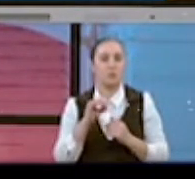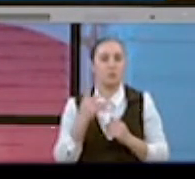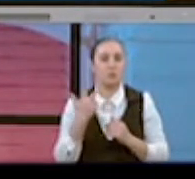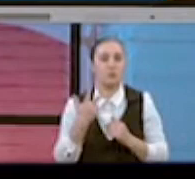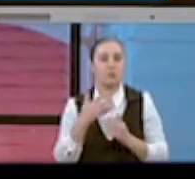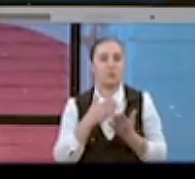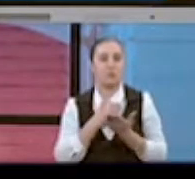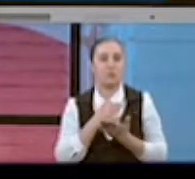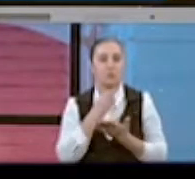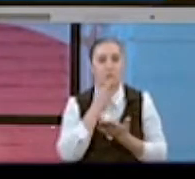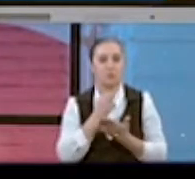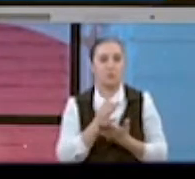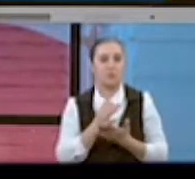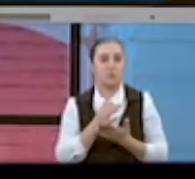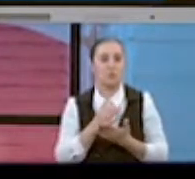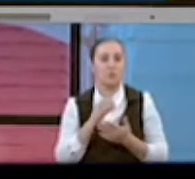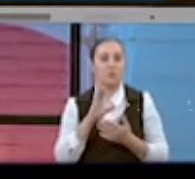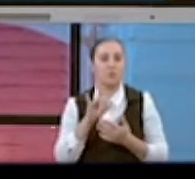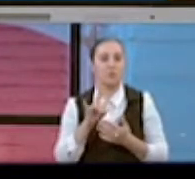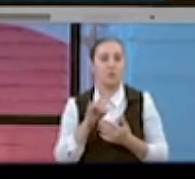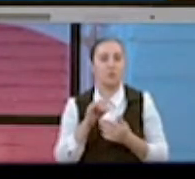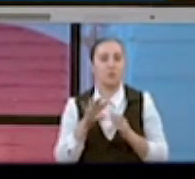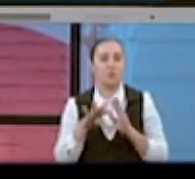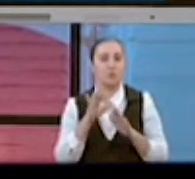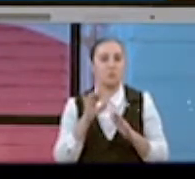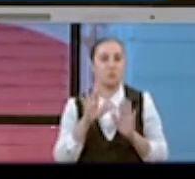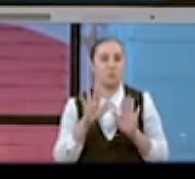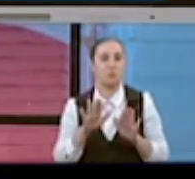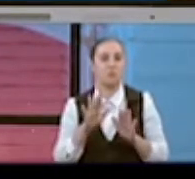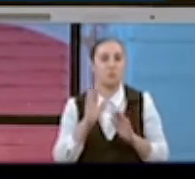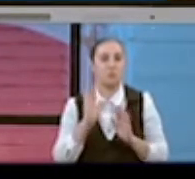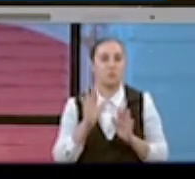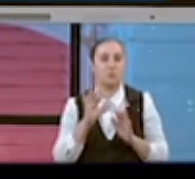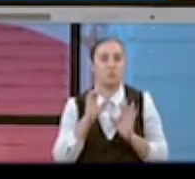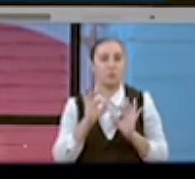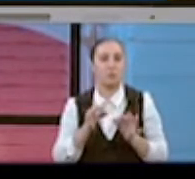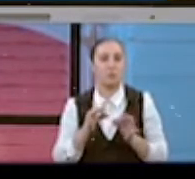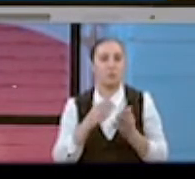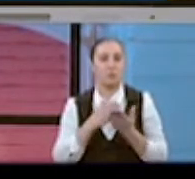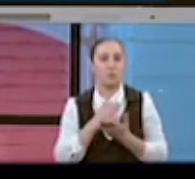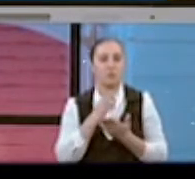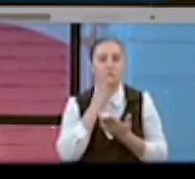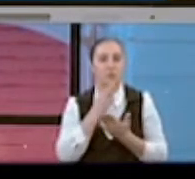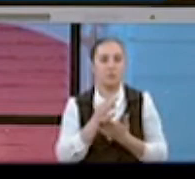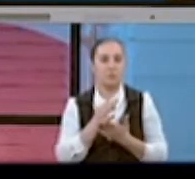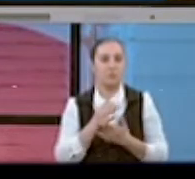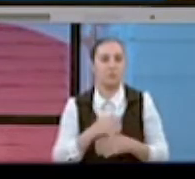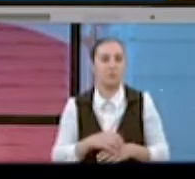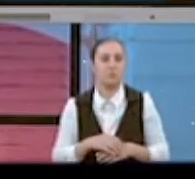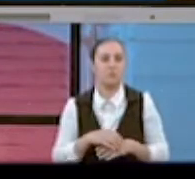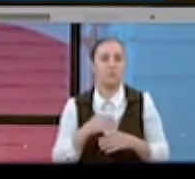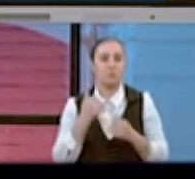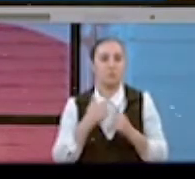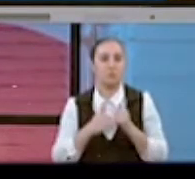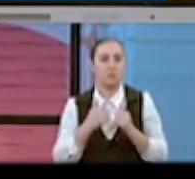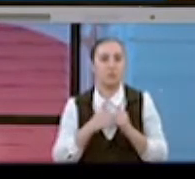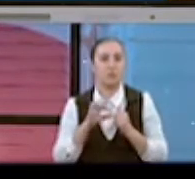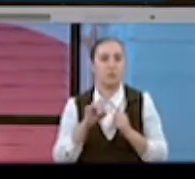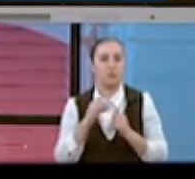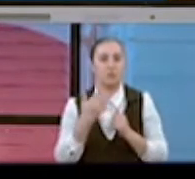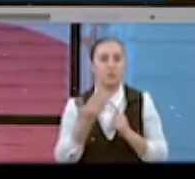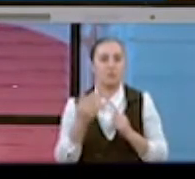3 варианта ответов. Вы выбирали лишь только правильный вариант ответа. Каждый из